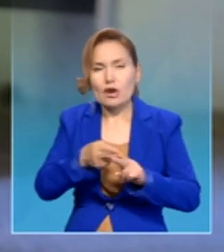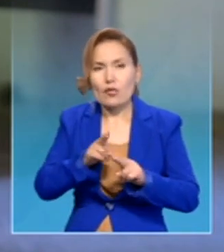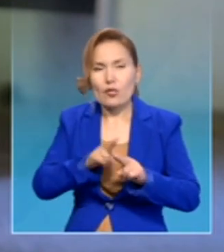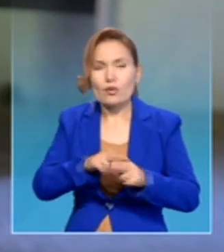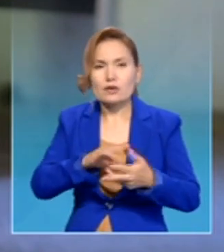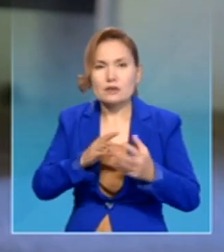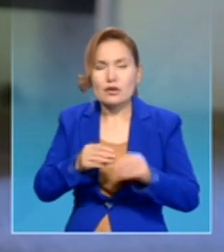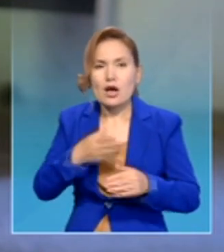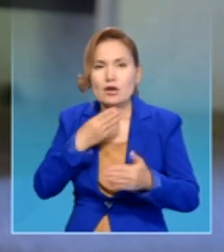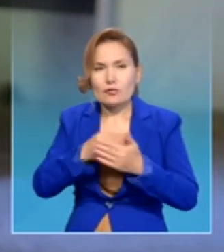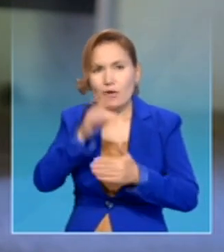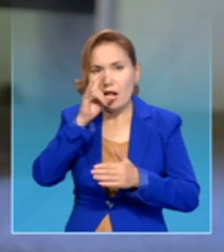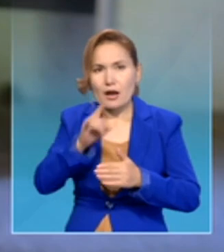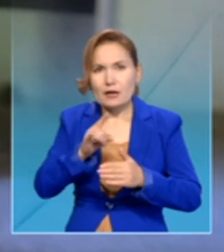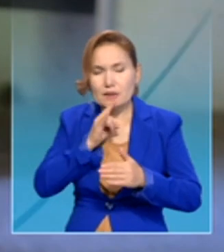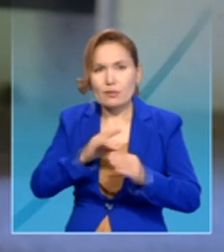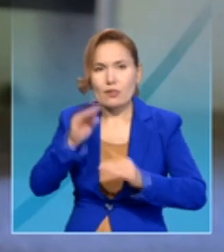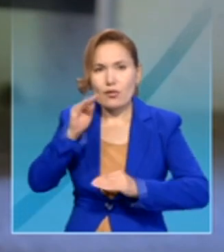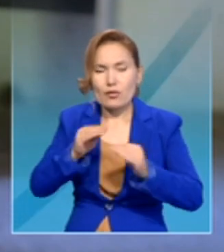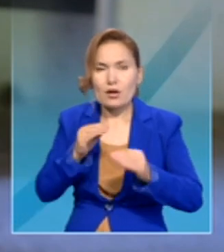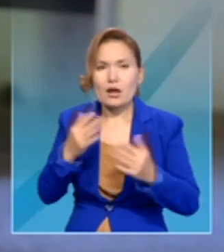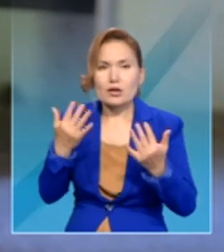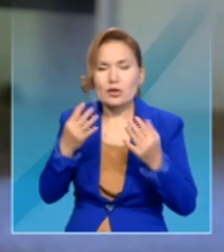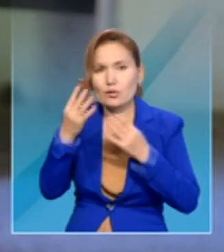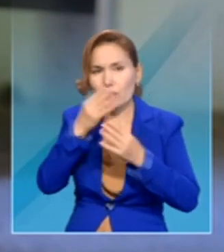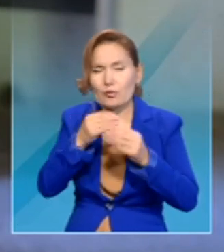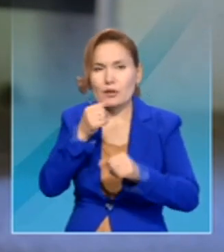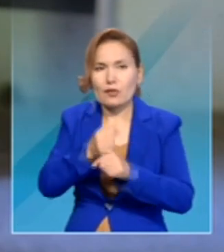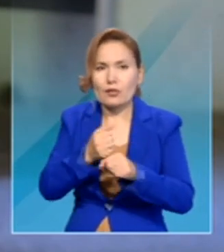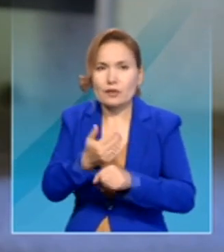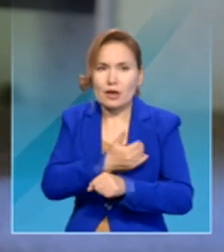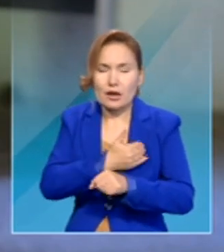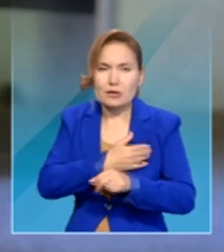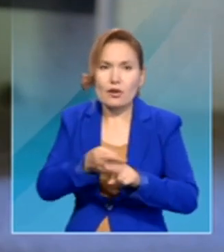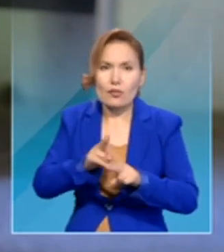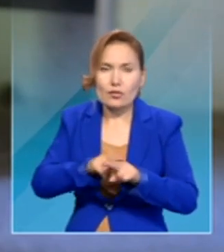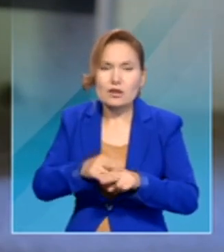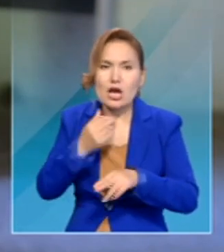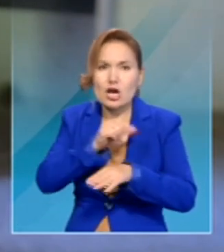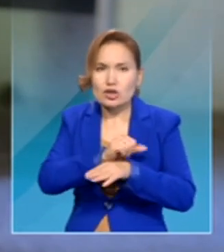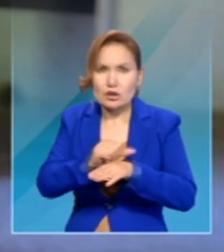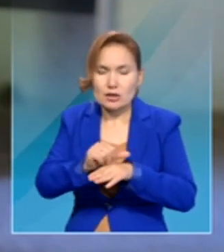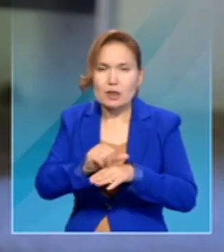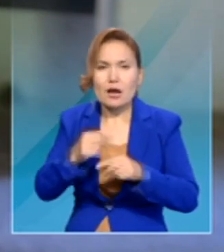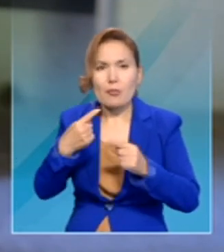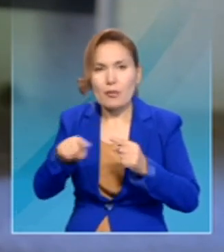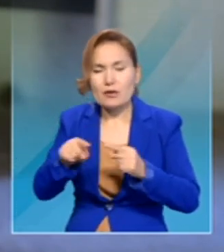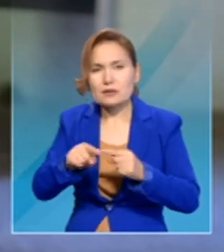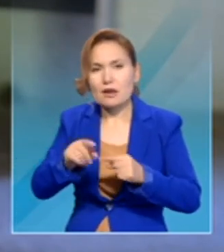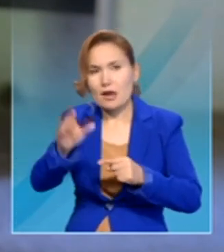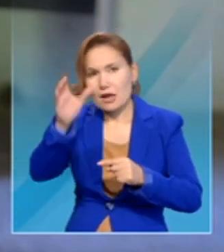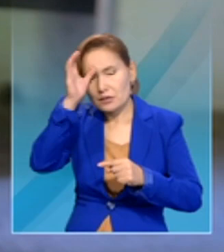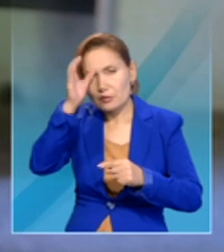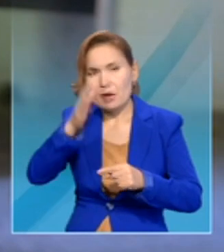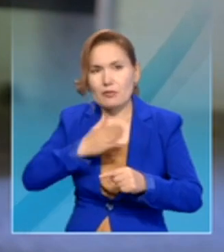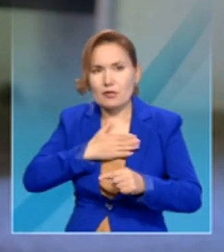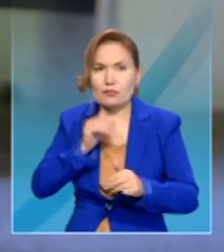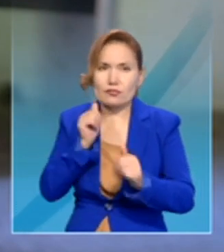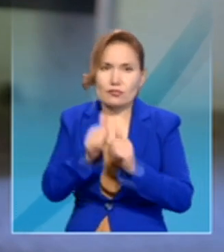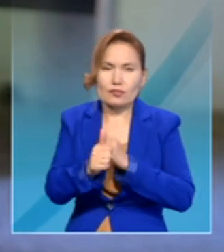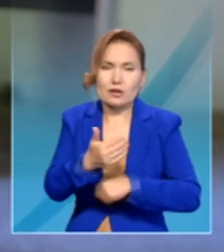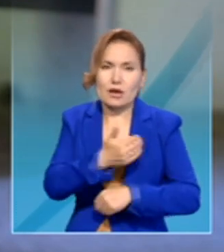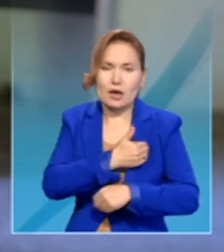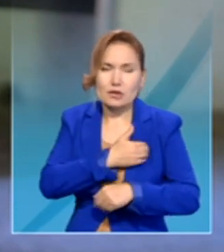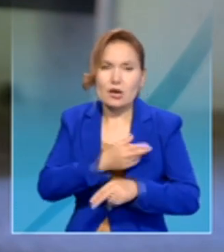ең үлкен компания және технологичный. Біз содан асу мақсатымыз бар и және бағасын өте тиімді қылып